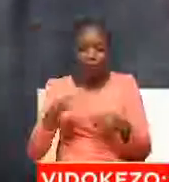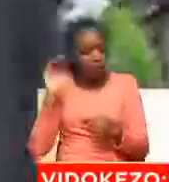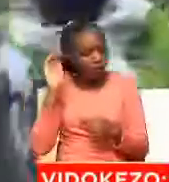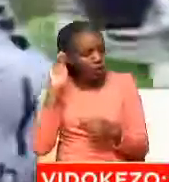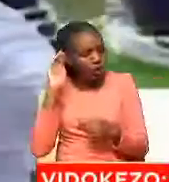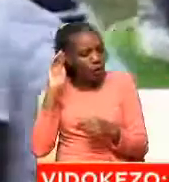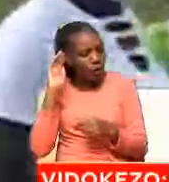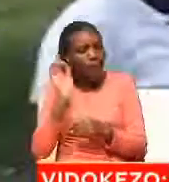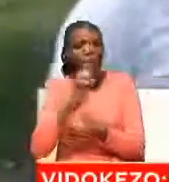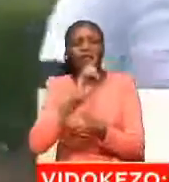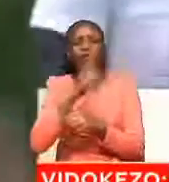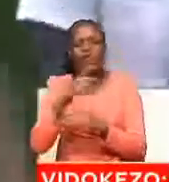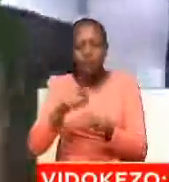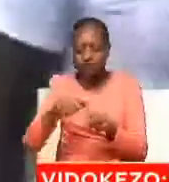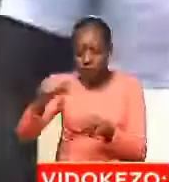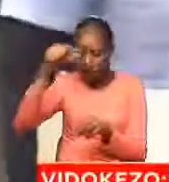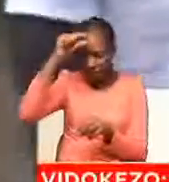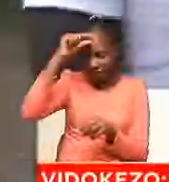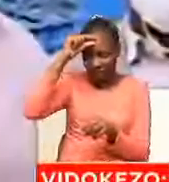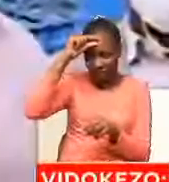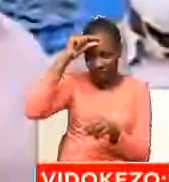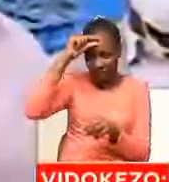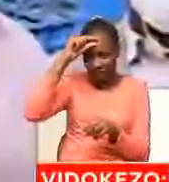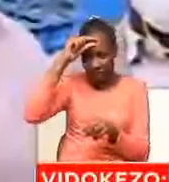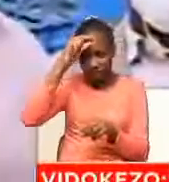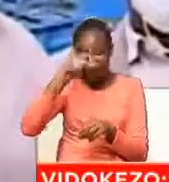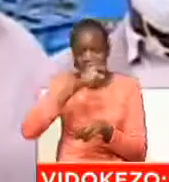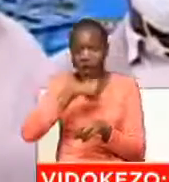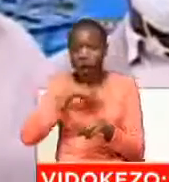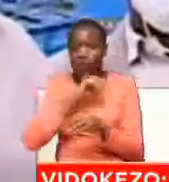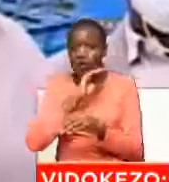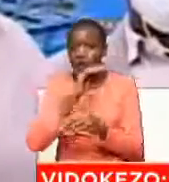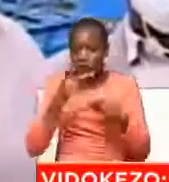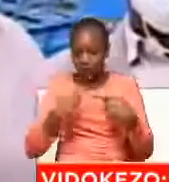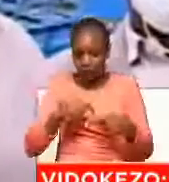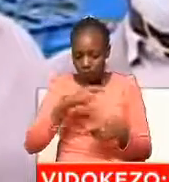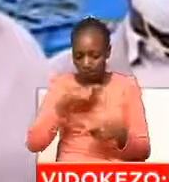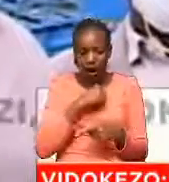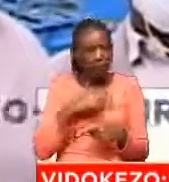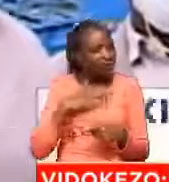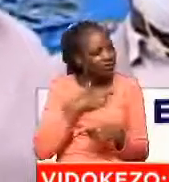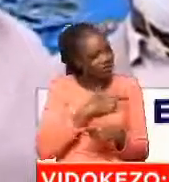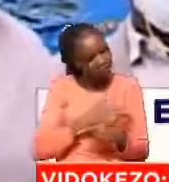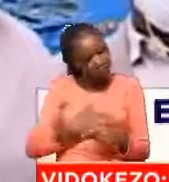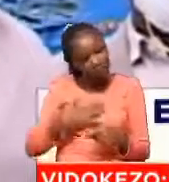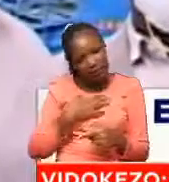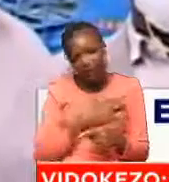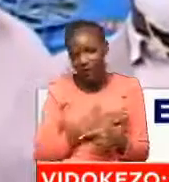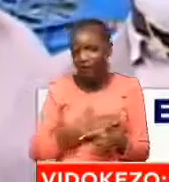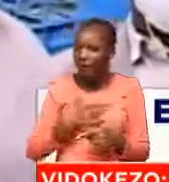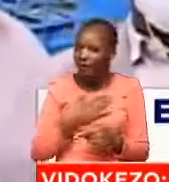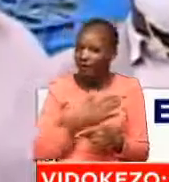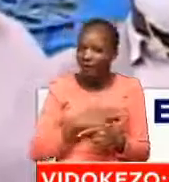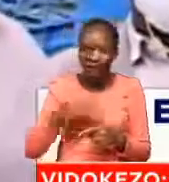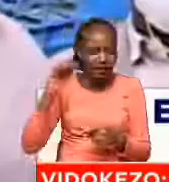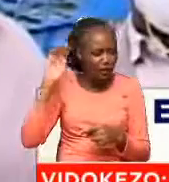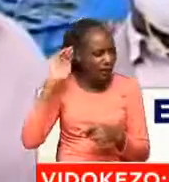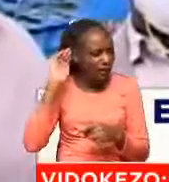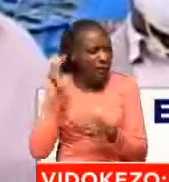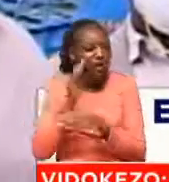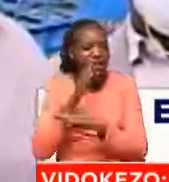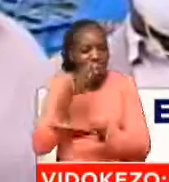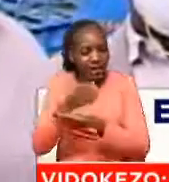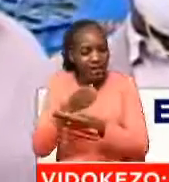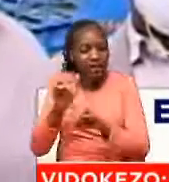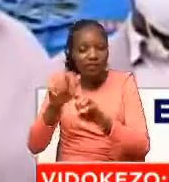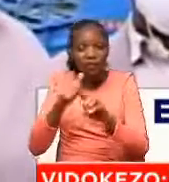maagizo ya serikali. We now urge our people to be very vigilant and to follow the guidelines that have been given by the